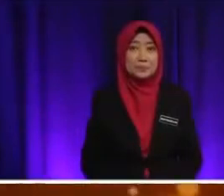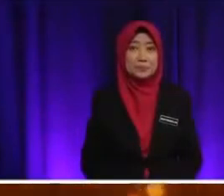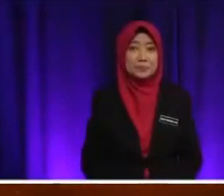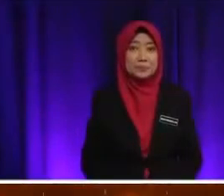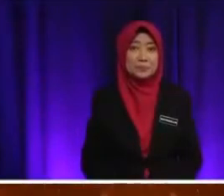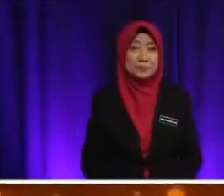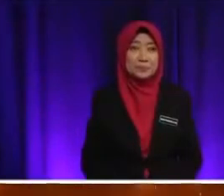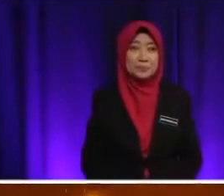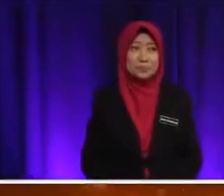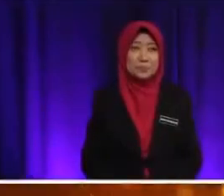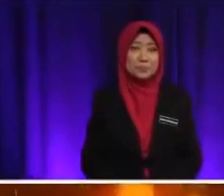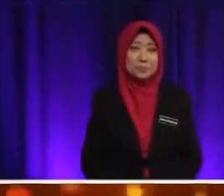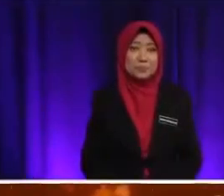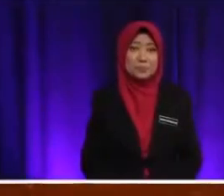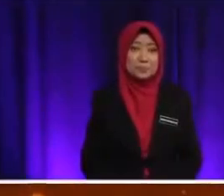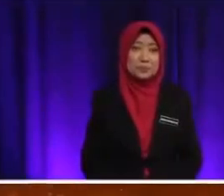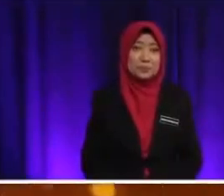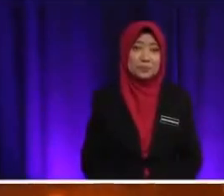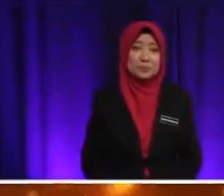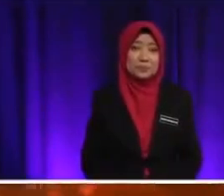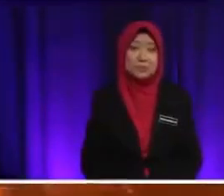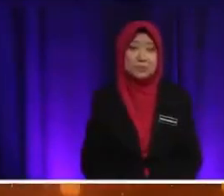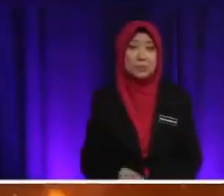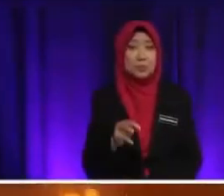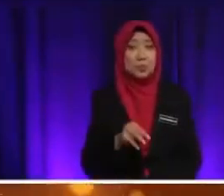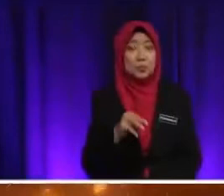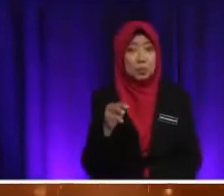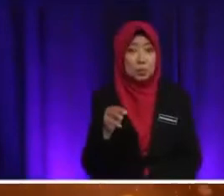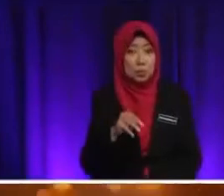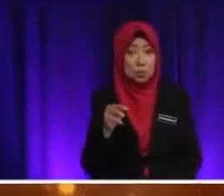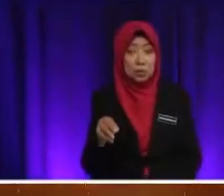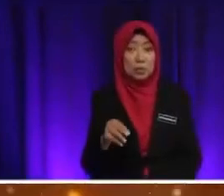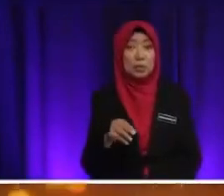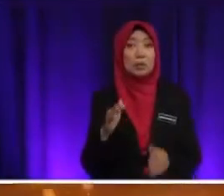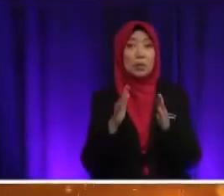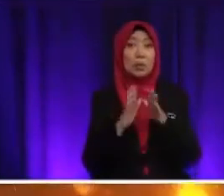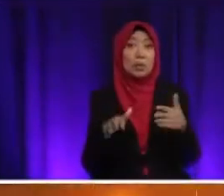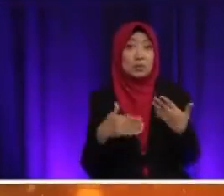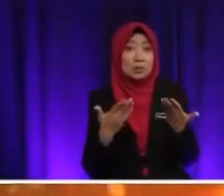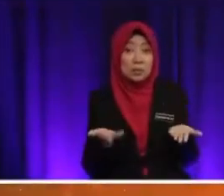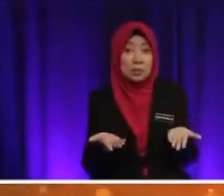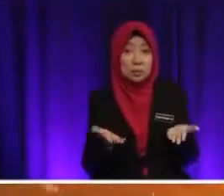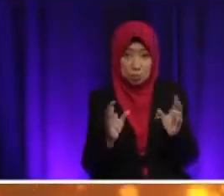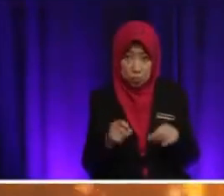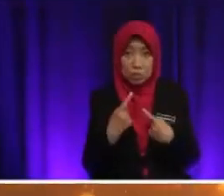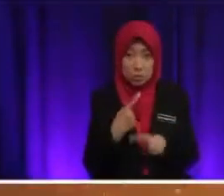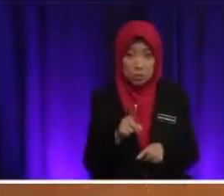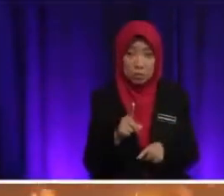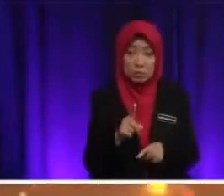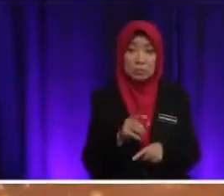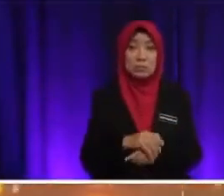Tak apa, teruskan jawapan anda. Okey, kita tengok. Okey, murid-murid yang di luar sana macam mana ni? Okey, kalaulah saya boleh tengok jawapan